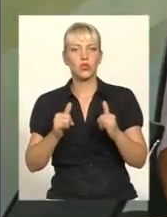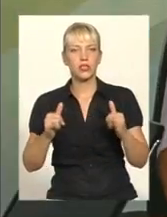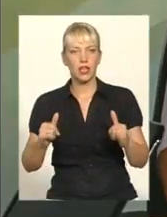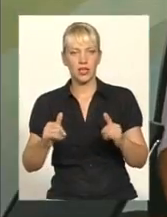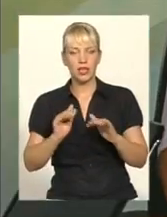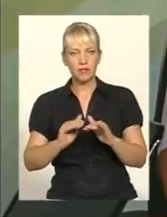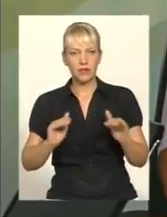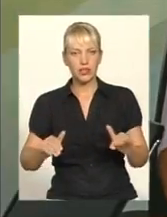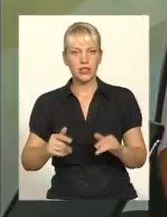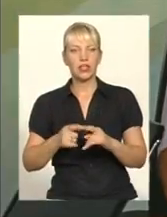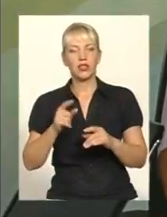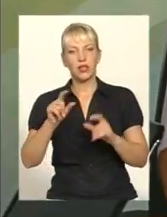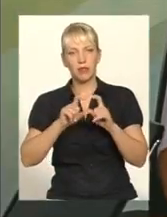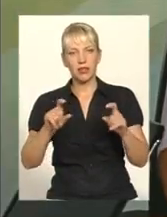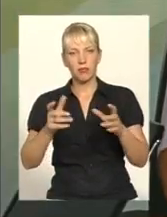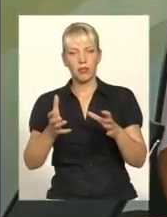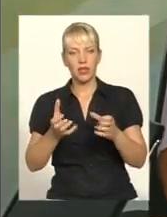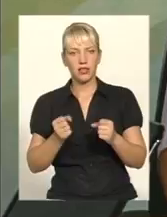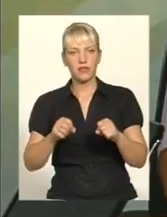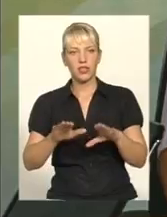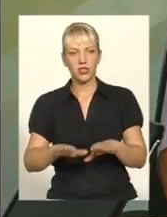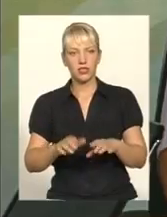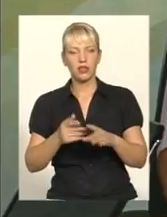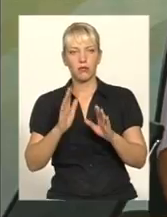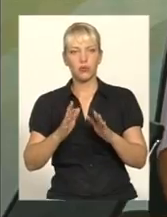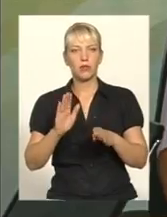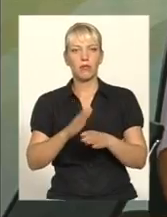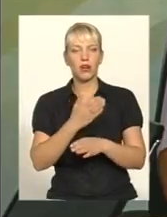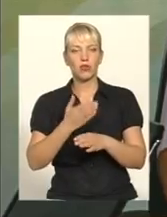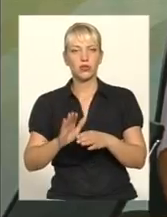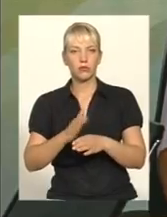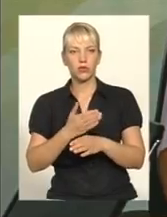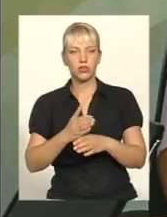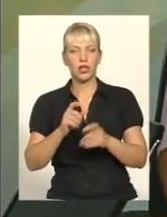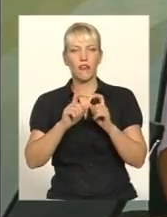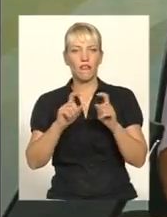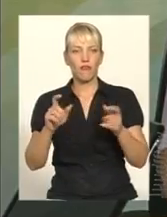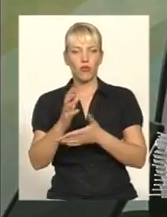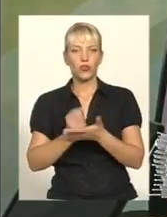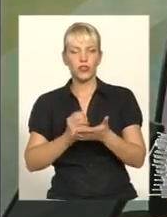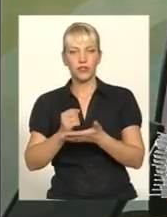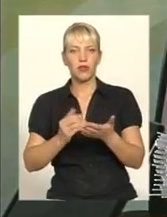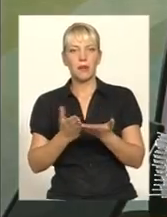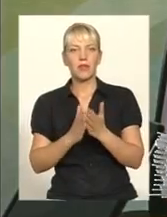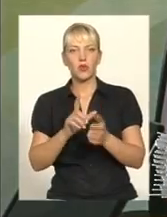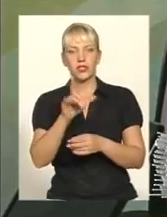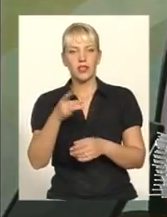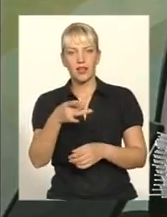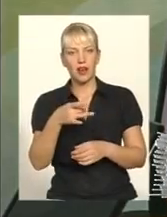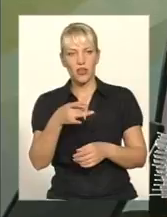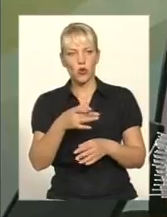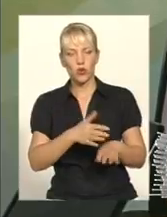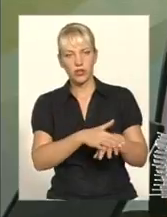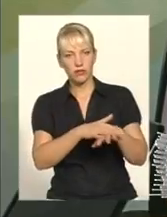учнівський, але департамент прийняв рішення, ми будемо здійснювати перерозподіл фондів підручників з районів,